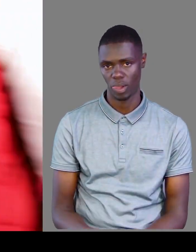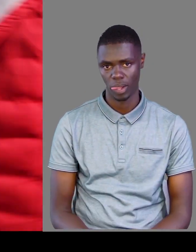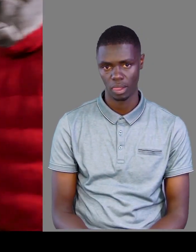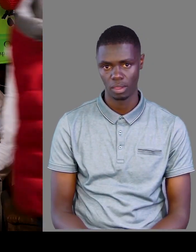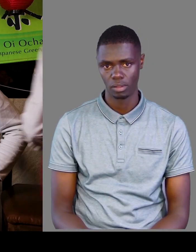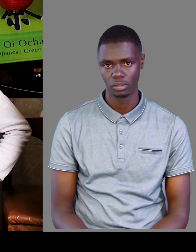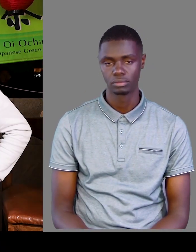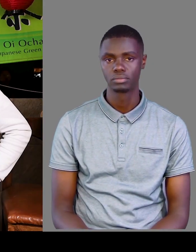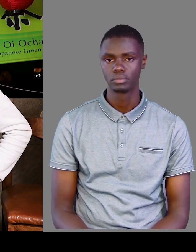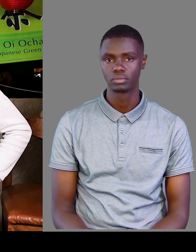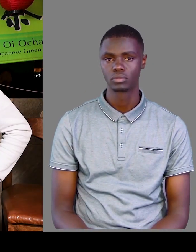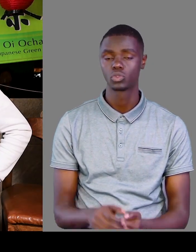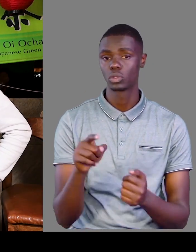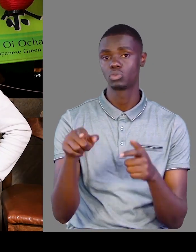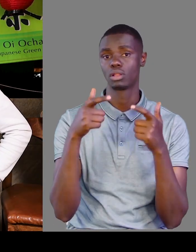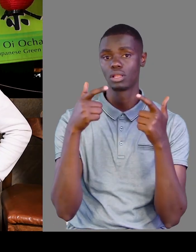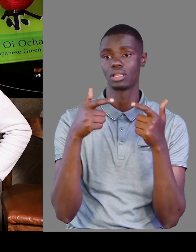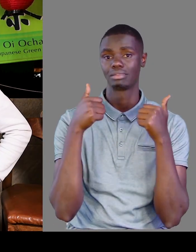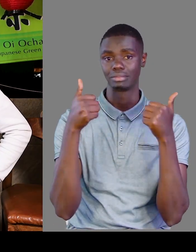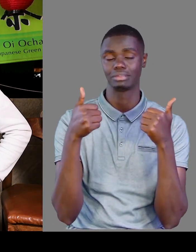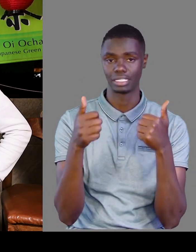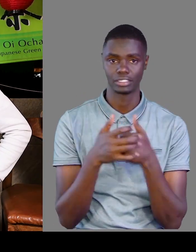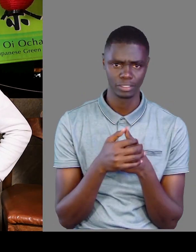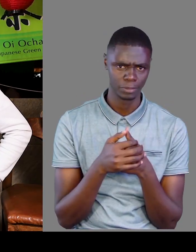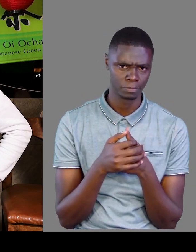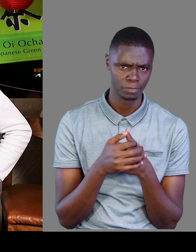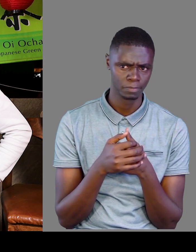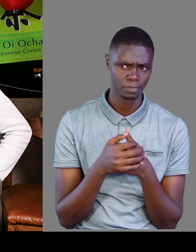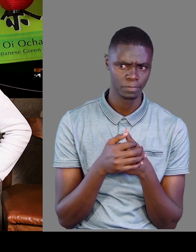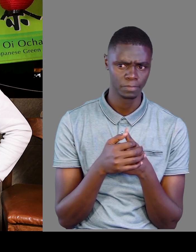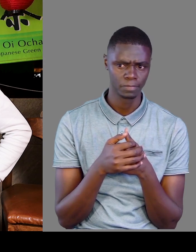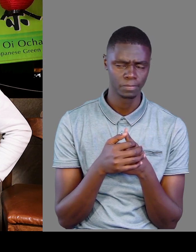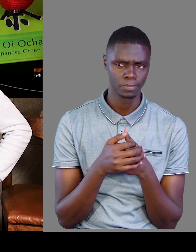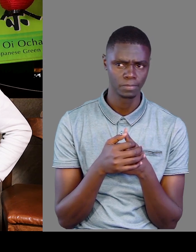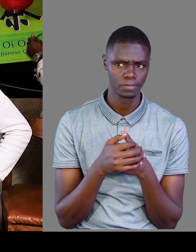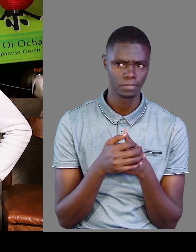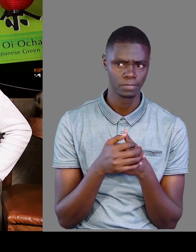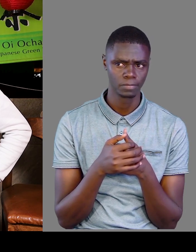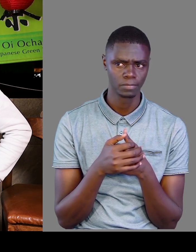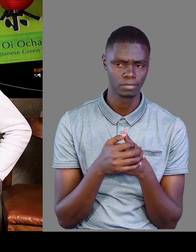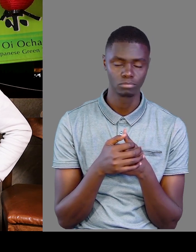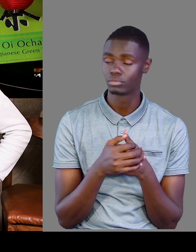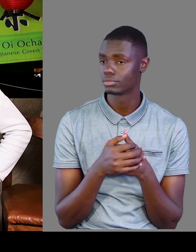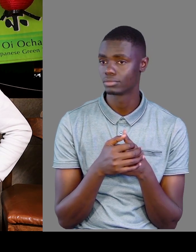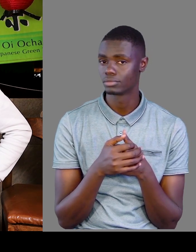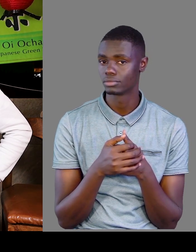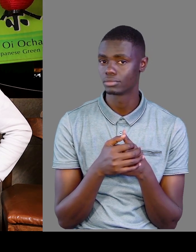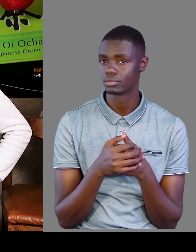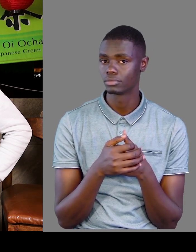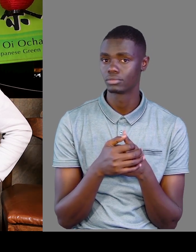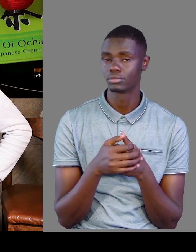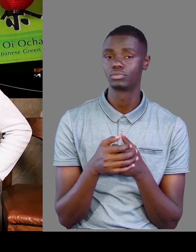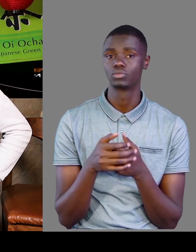drain kama umezima. Zilikuwa zina drain. But sasa najua vile naweza cope nazo. Kweli. In case atisikia nikikuja tena in future.